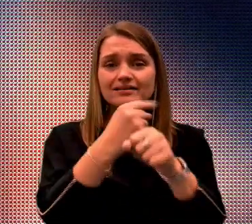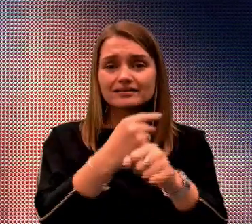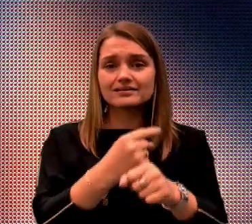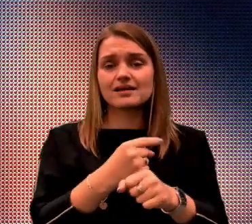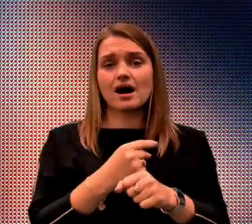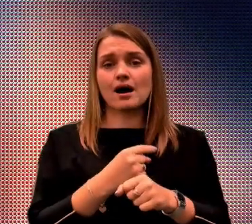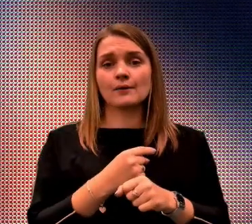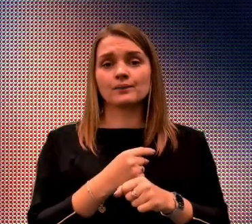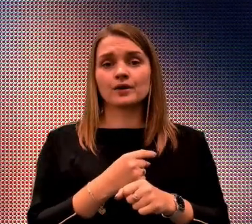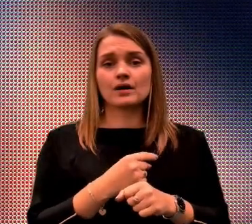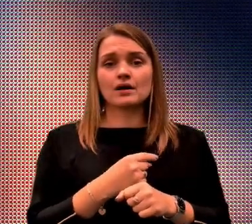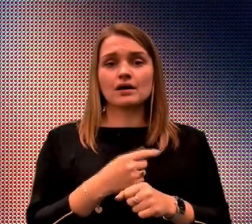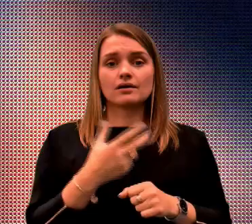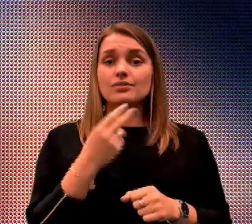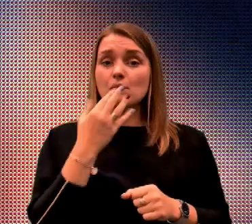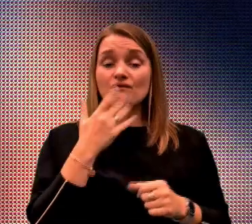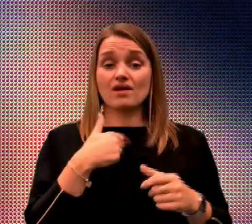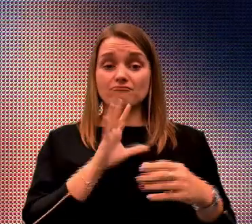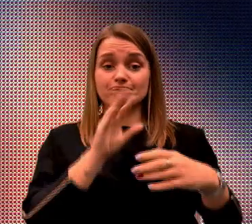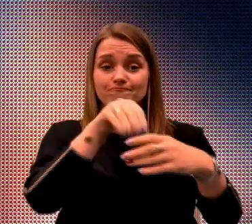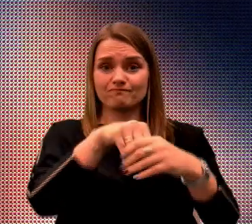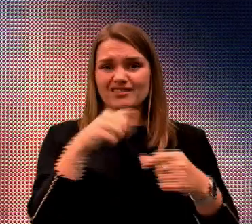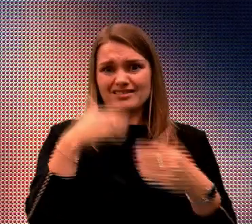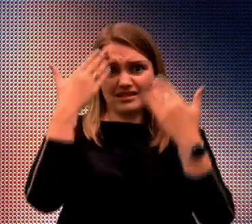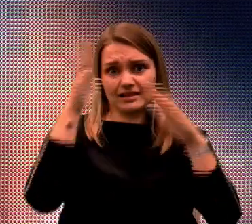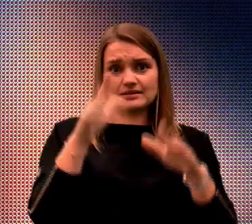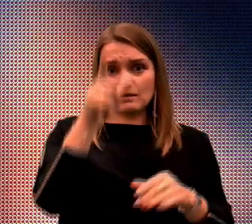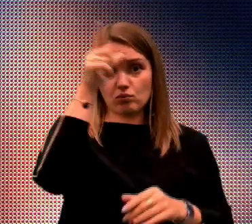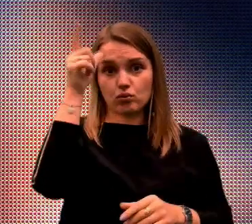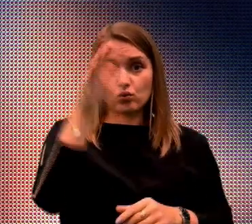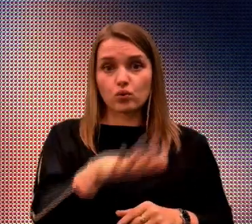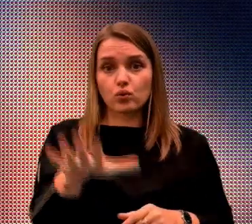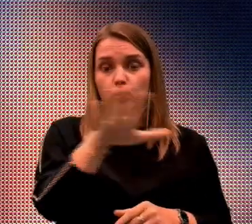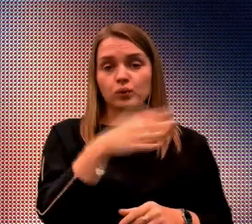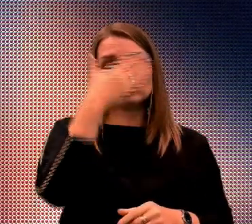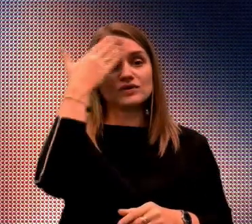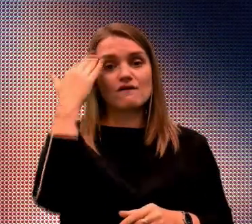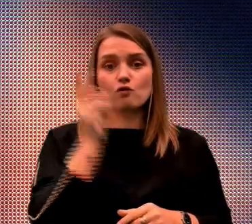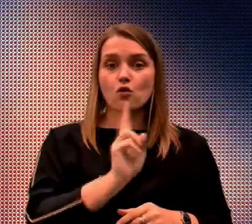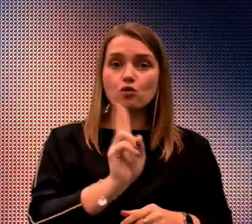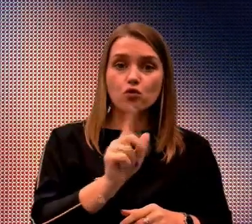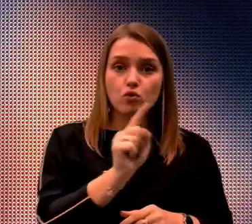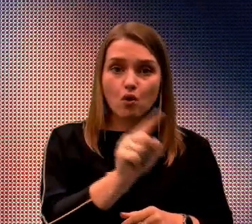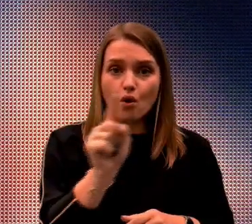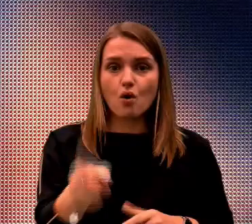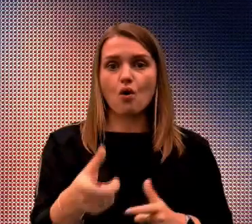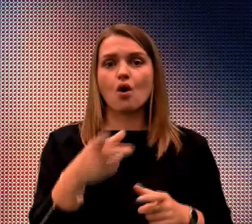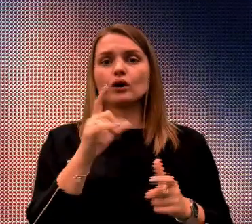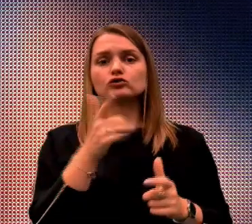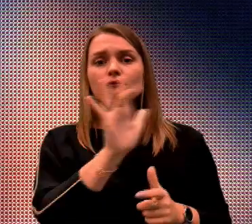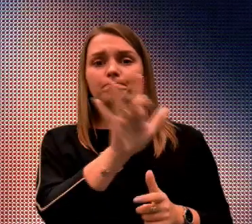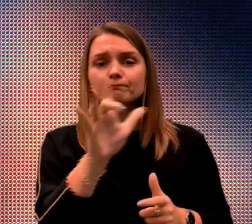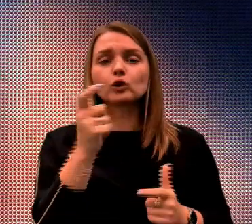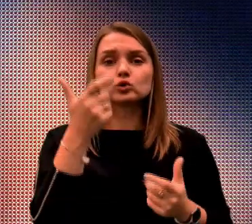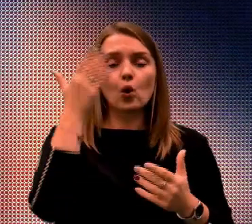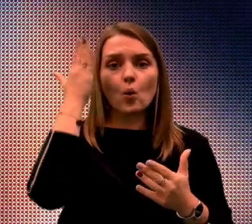o tym, że jak ja weszłam w firmę, to ja przecież nie znałam ludzi. Nie wiedziałam, kto czym dysponuje, co potrafi i